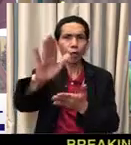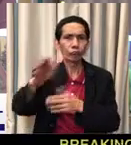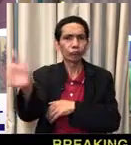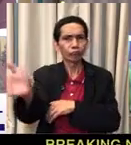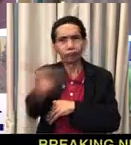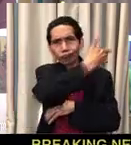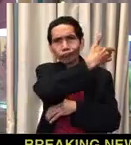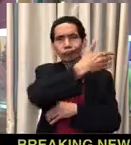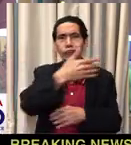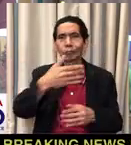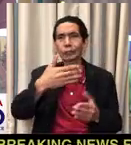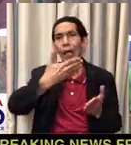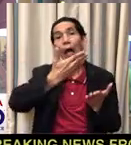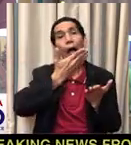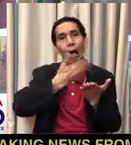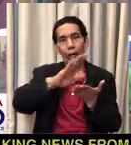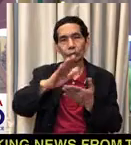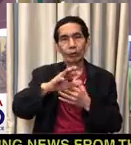cheche-boreche.